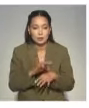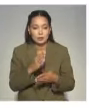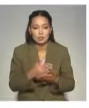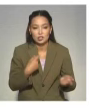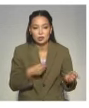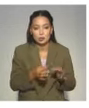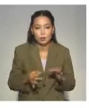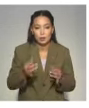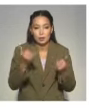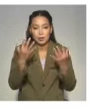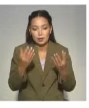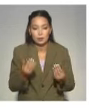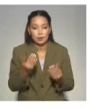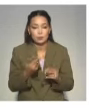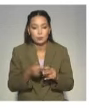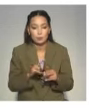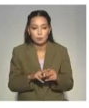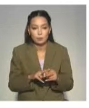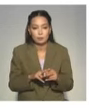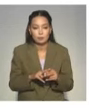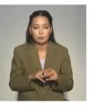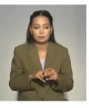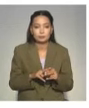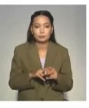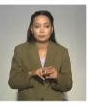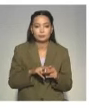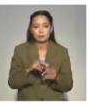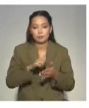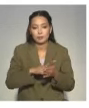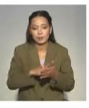облысы бойынша бүгінгі күні мұздықтардың әлсіз еруі салдарынан